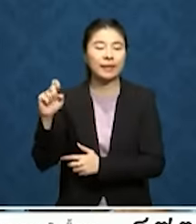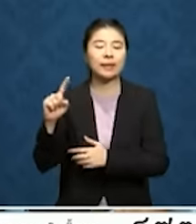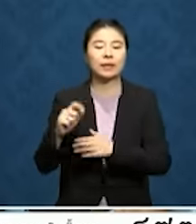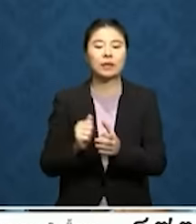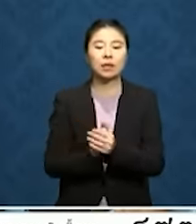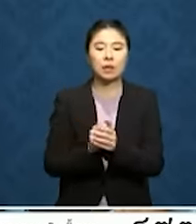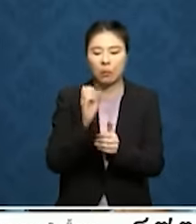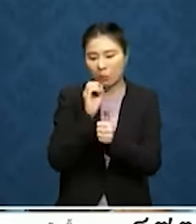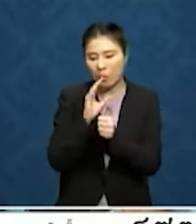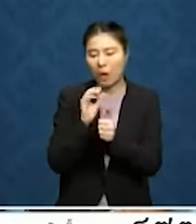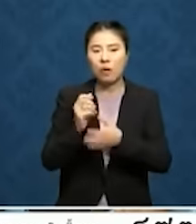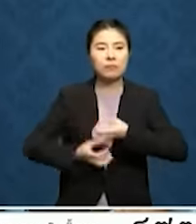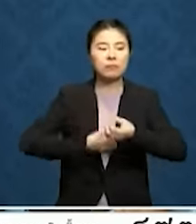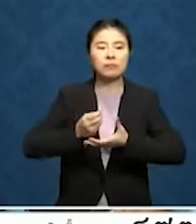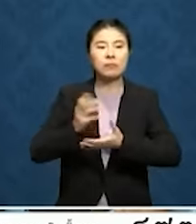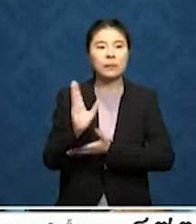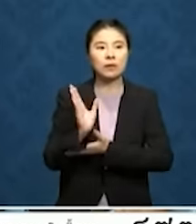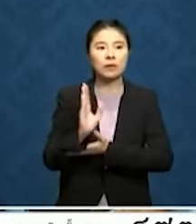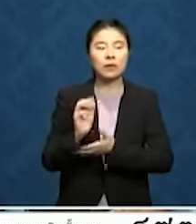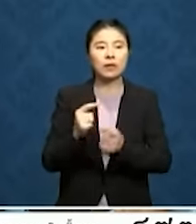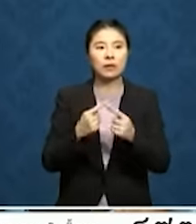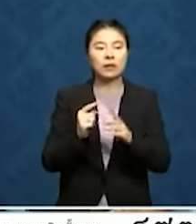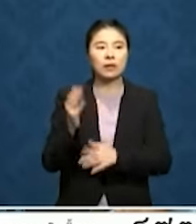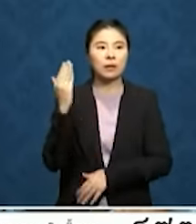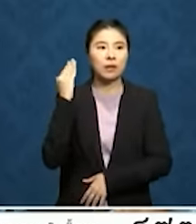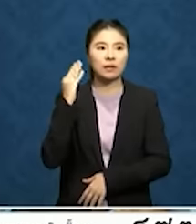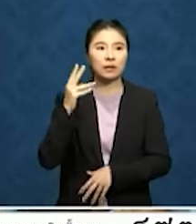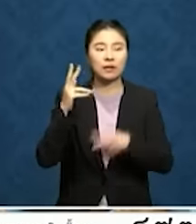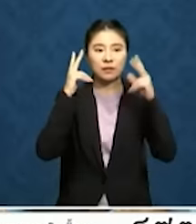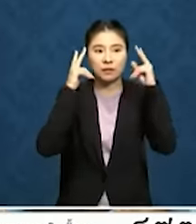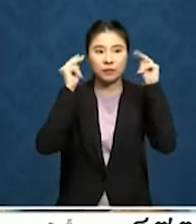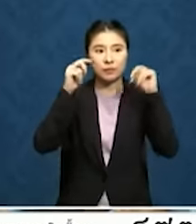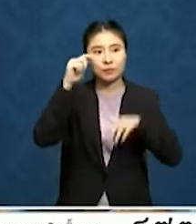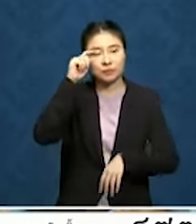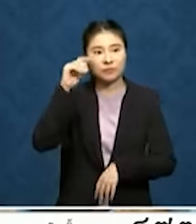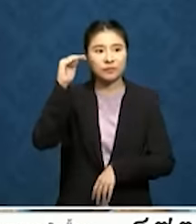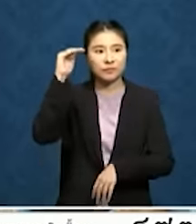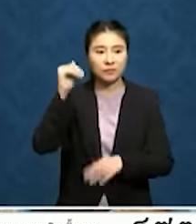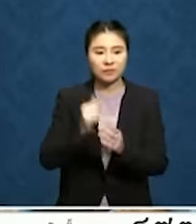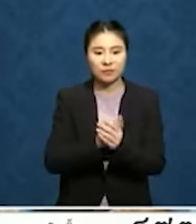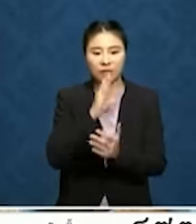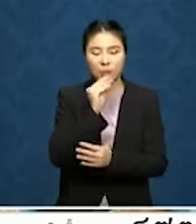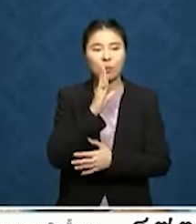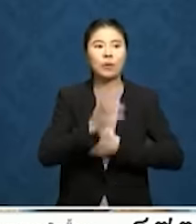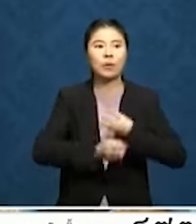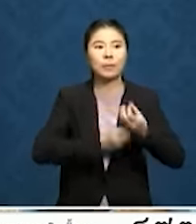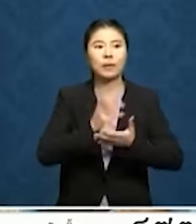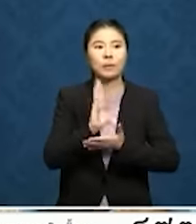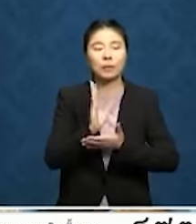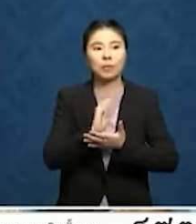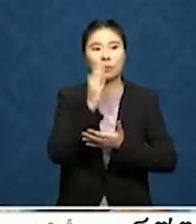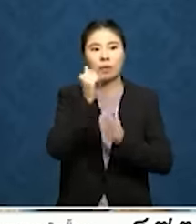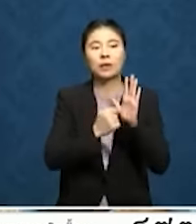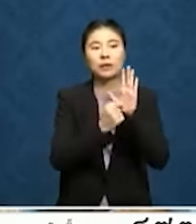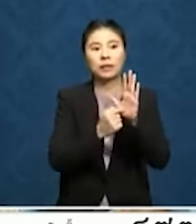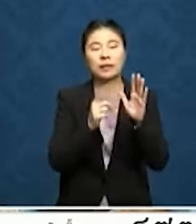ต่ตอนคุณเศรษฐาซึ่งผมเองก็ไม่อภิปรายเพราะผมเห็นว่าไม่สมควรเรื่องที่จะต้องอภิปรายเพราะเป็นการเสนอตาม